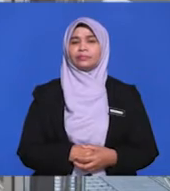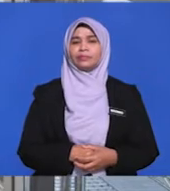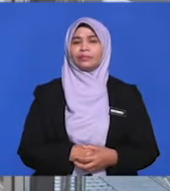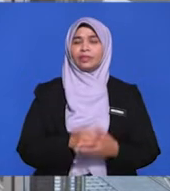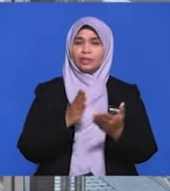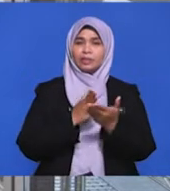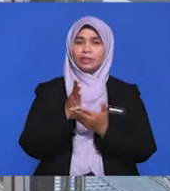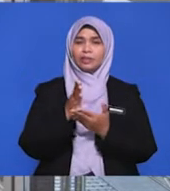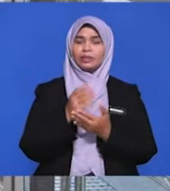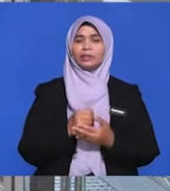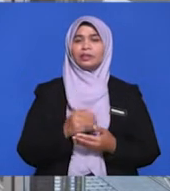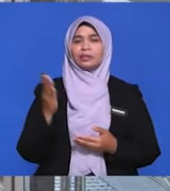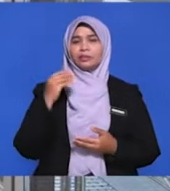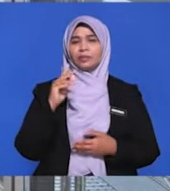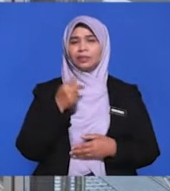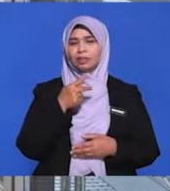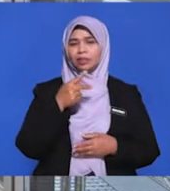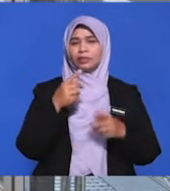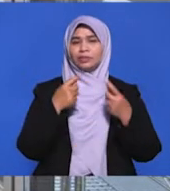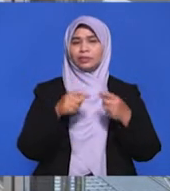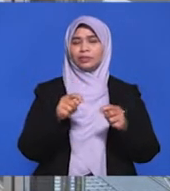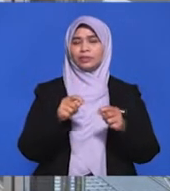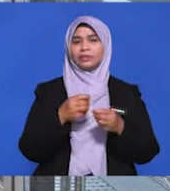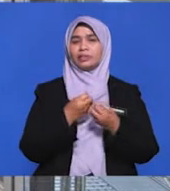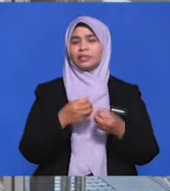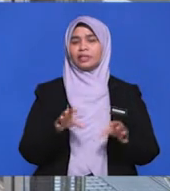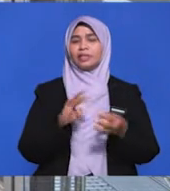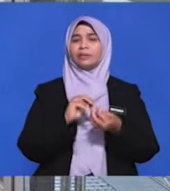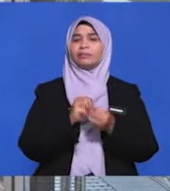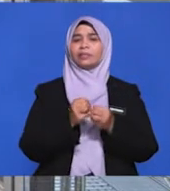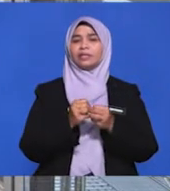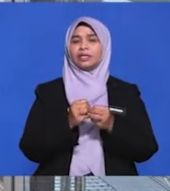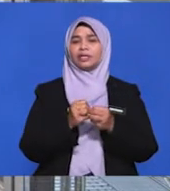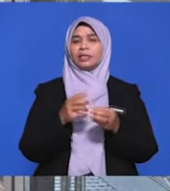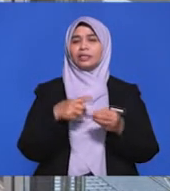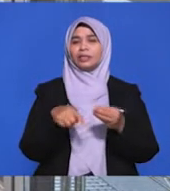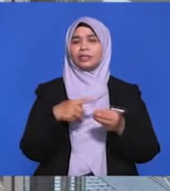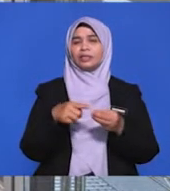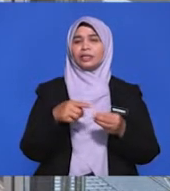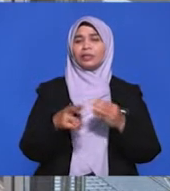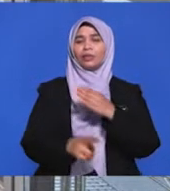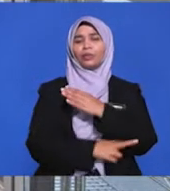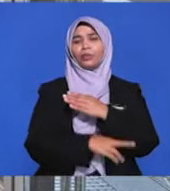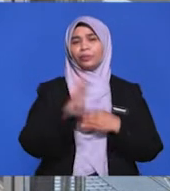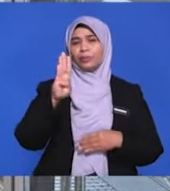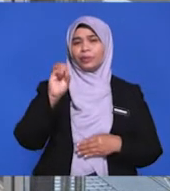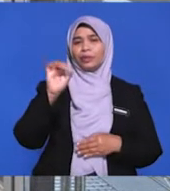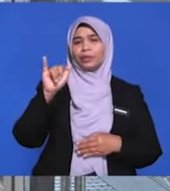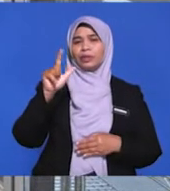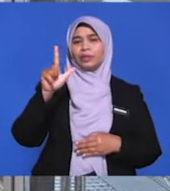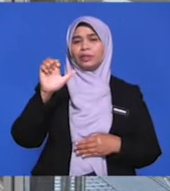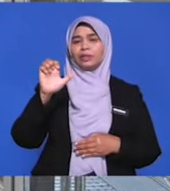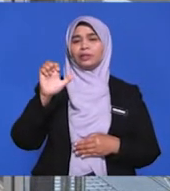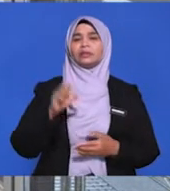seterusnya marilah kita Cuba menyelesaikan masalah berkaitan hukum Wars